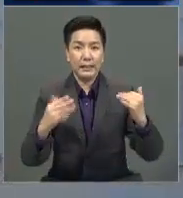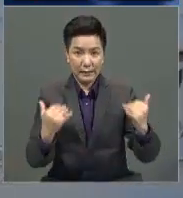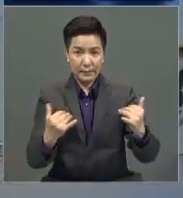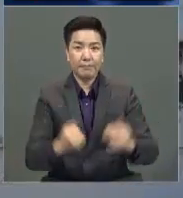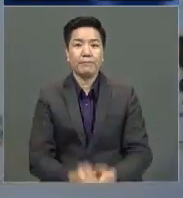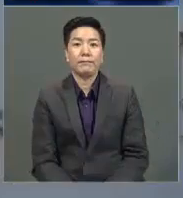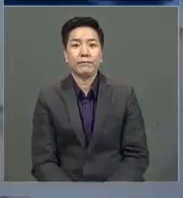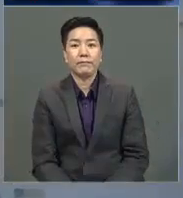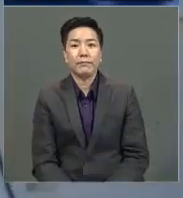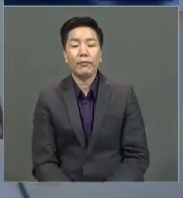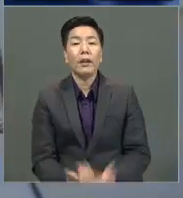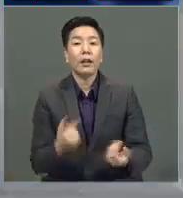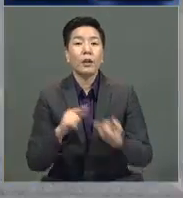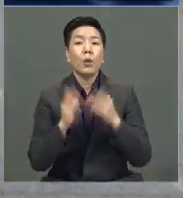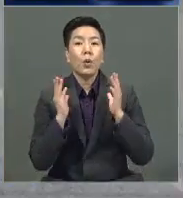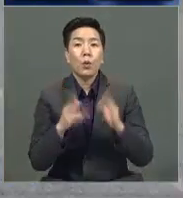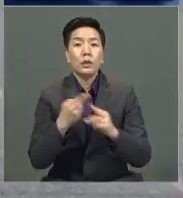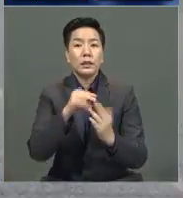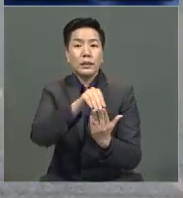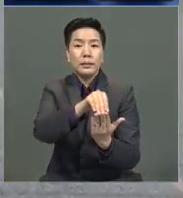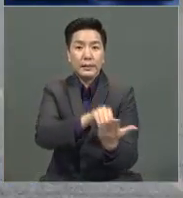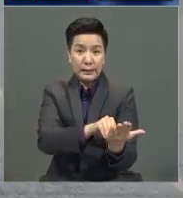คนเพื่อลดความเสี่ยงในการแพร่กระจายของเชื้อโควิก19ค่ะสำหรับคนที่ลงทะเบียนเมื่อเดินทางไปถึง